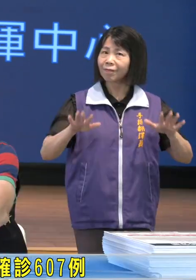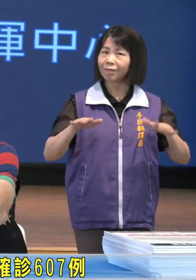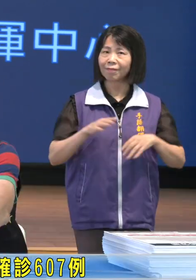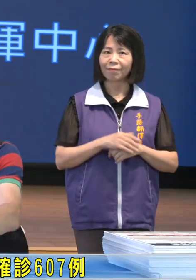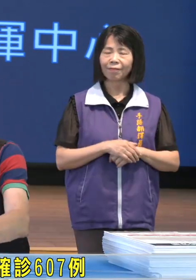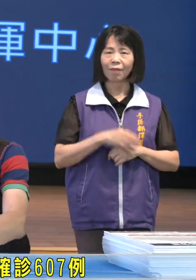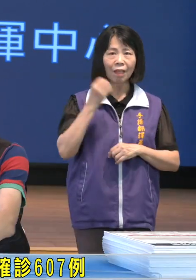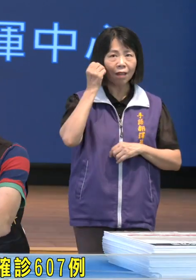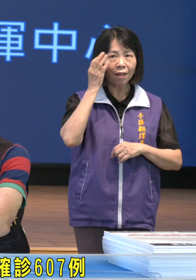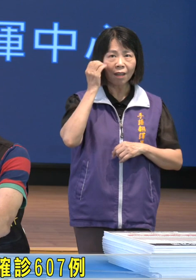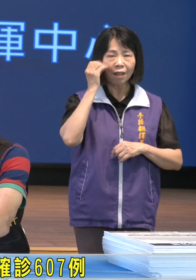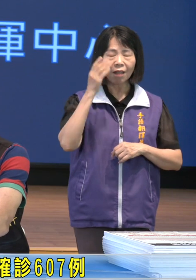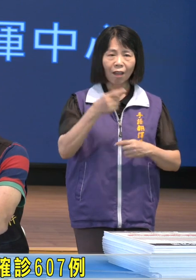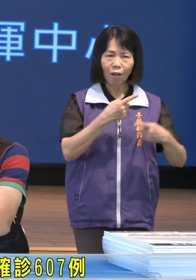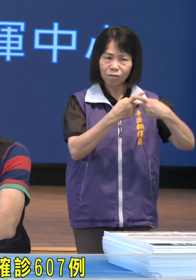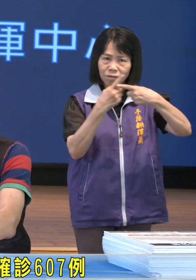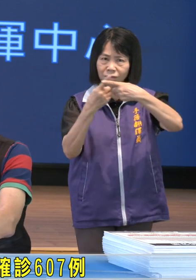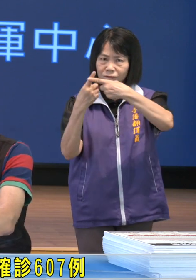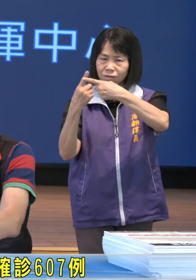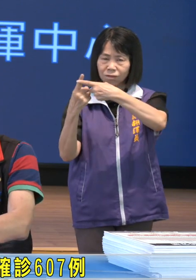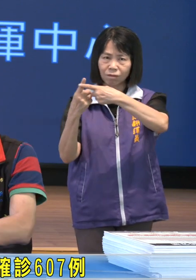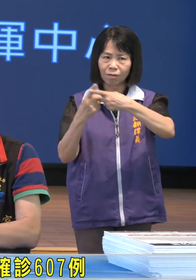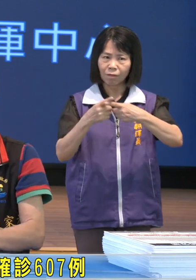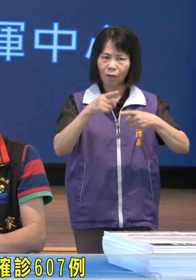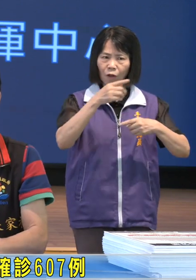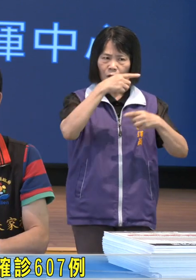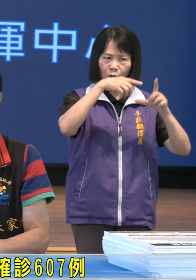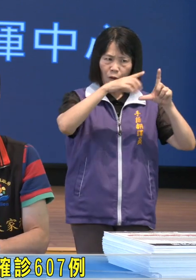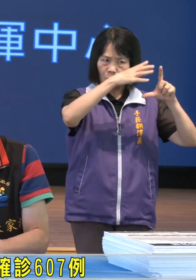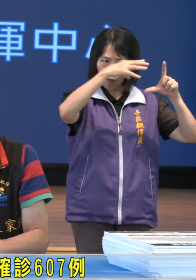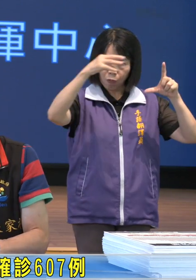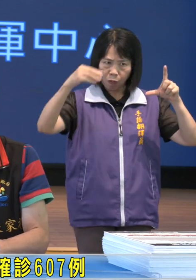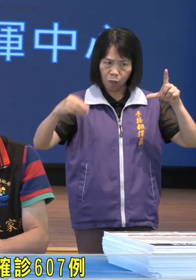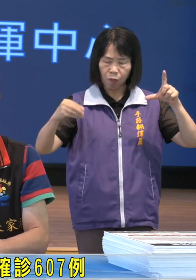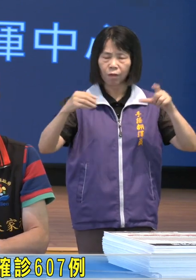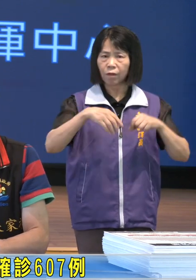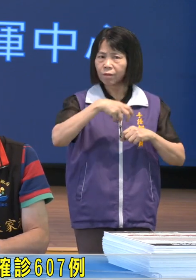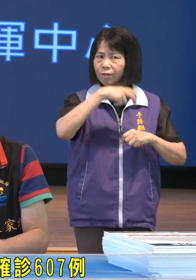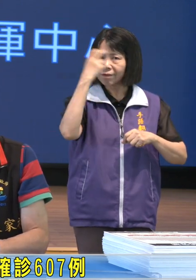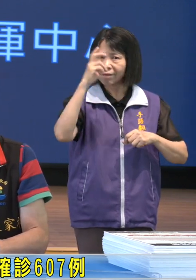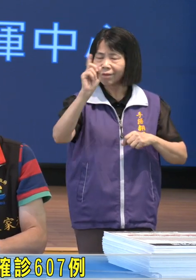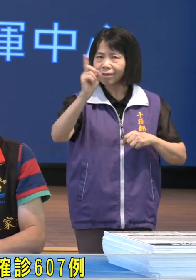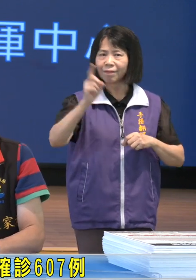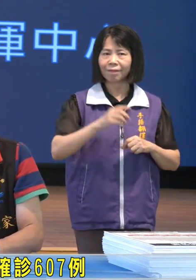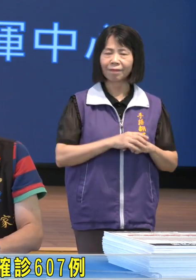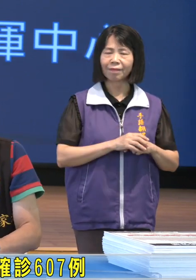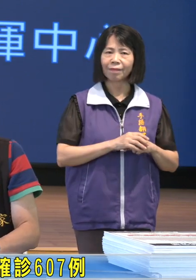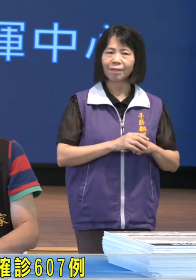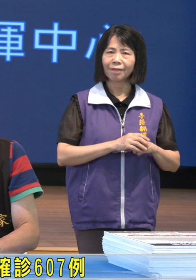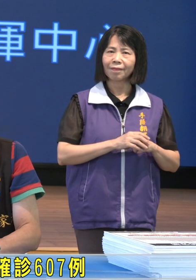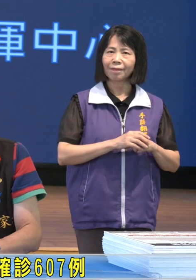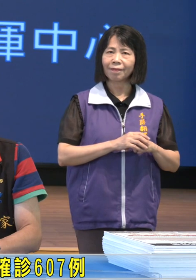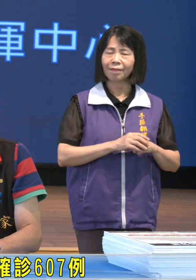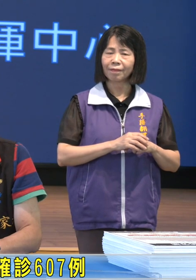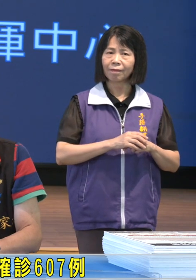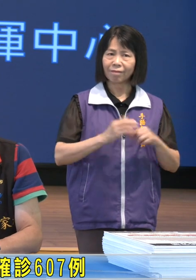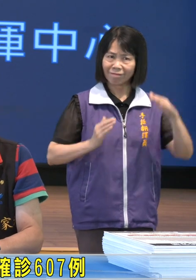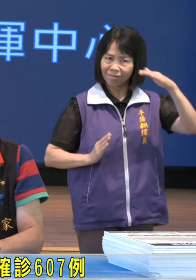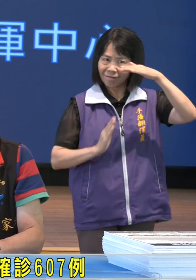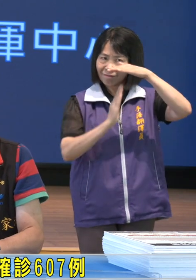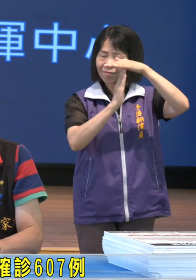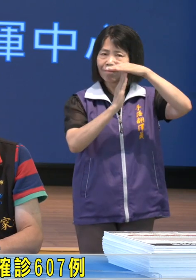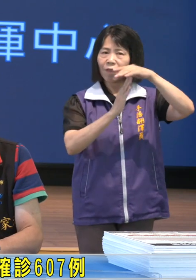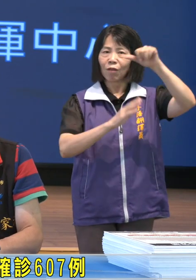493人。花莲的确诊的趋势来分析，那可以发现到说，那从我们的最高点